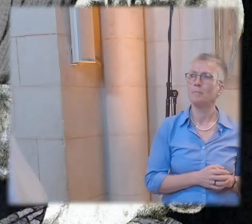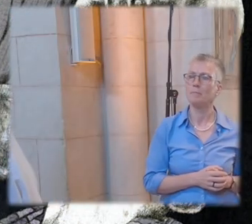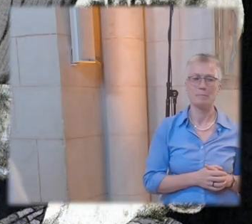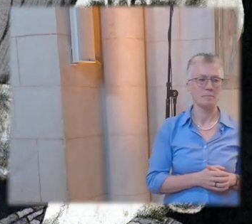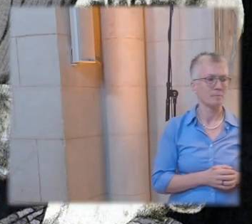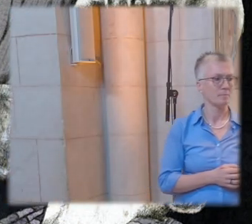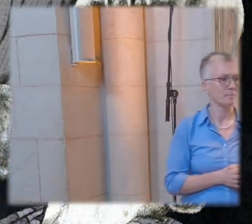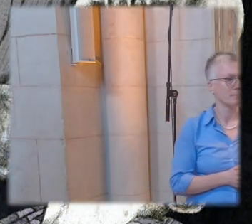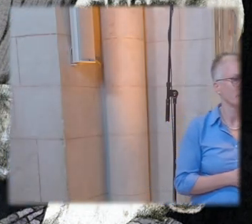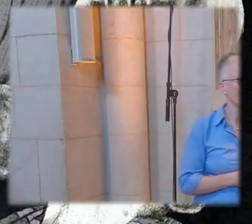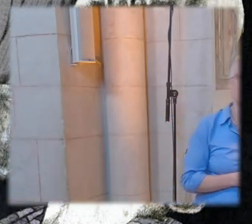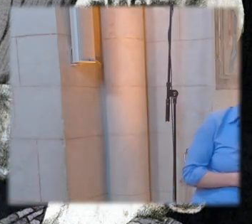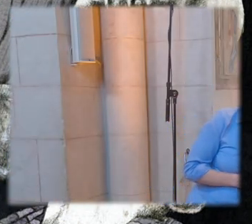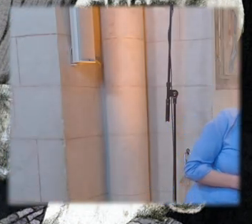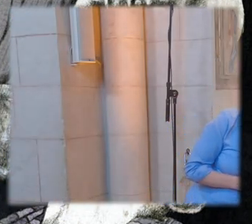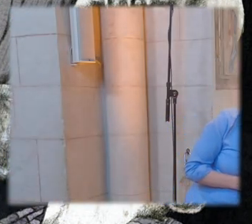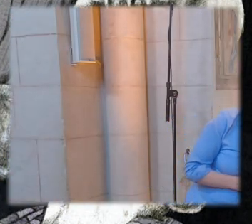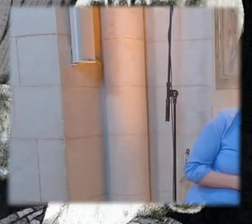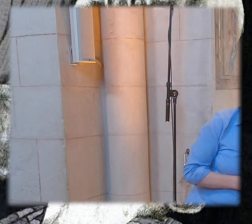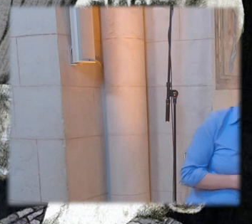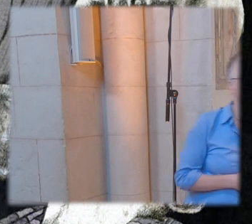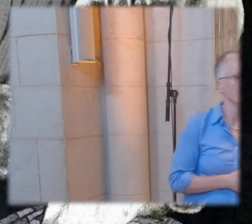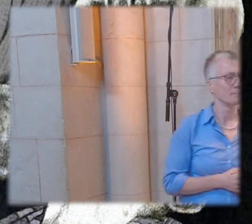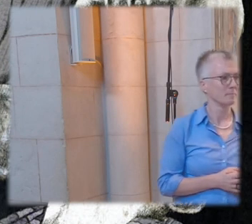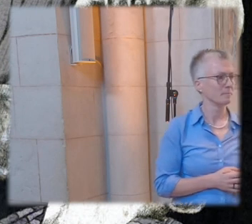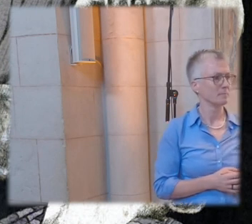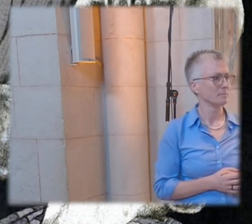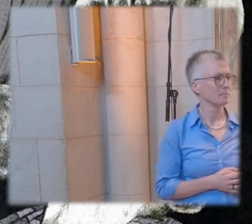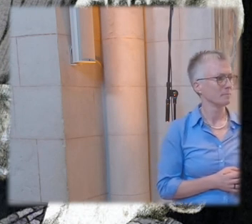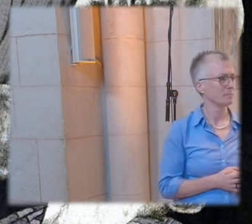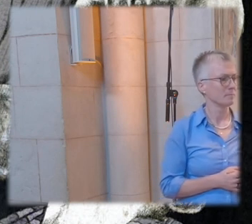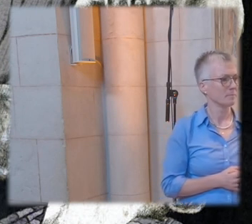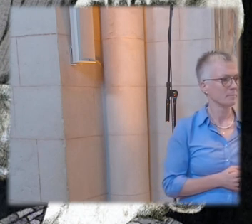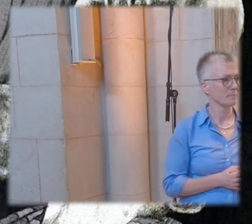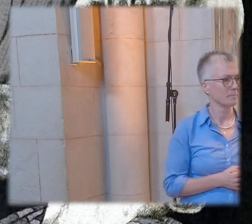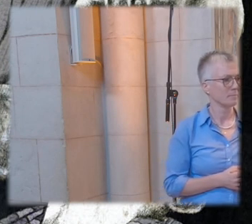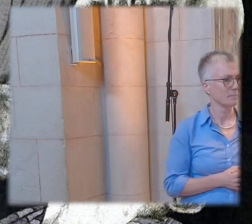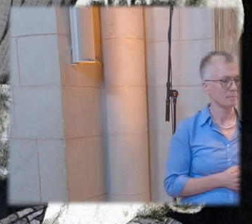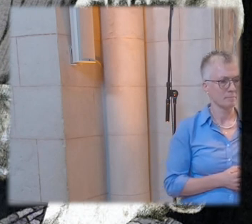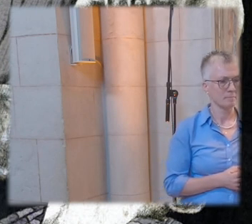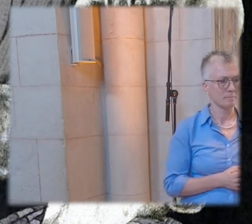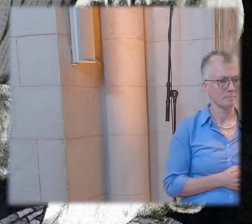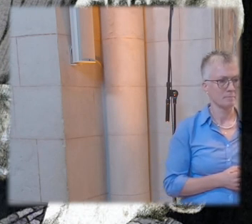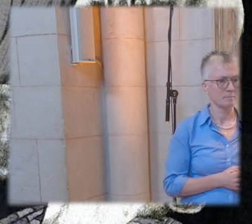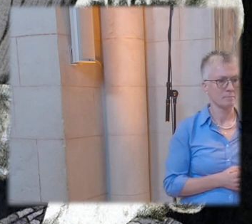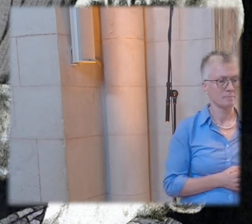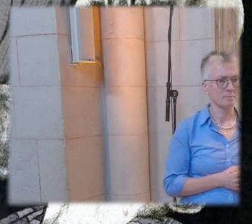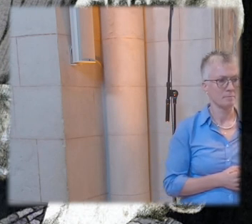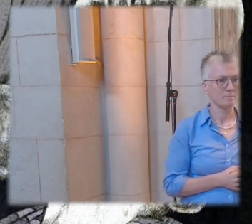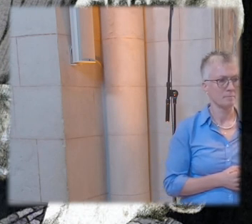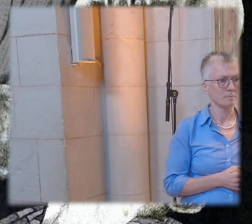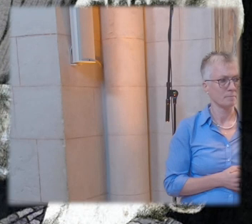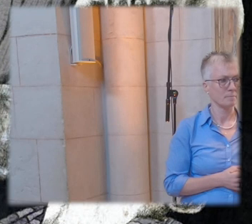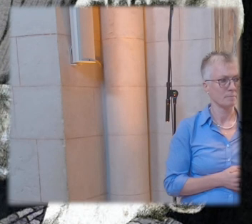gänzlich isoliert worden. So bin ich von den anderen getrennt und kann nur auf Umwegen mit ihnen verkehren.